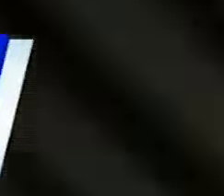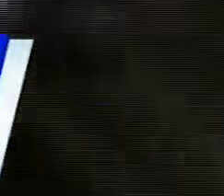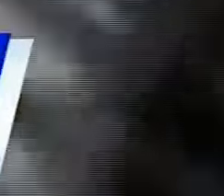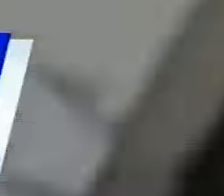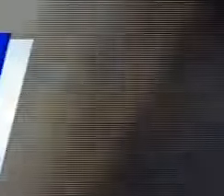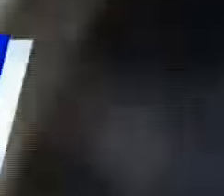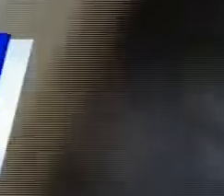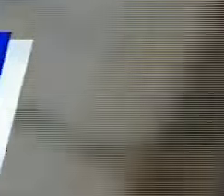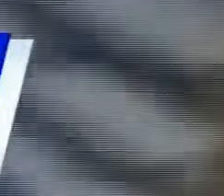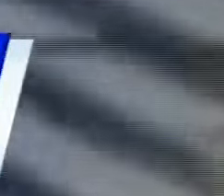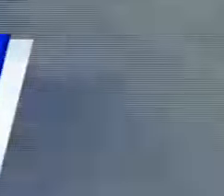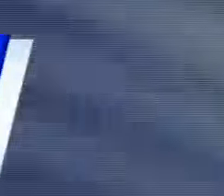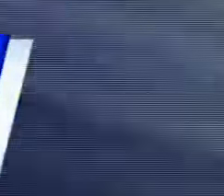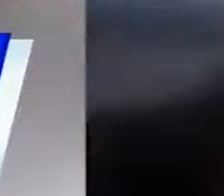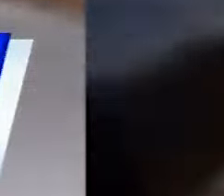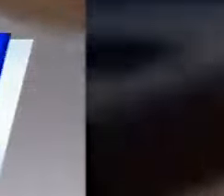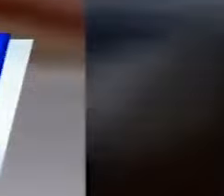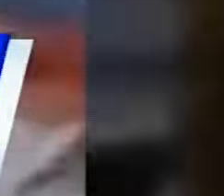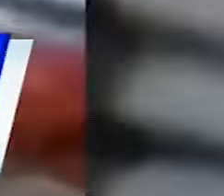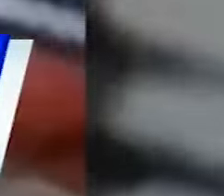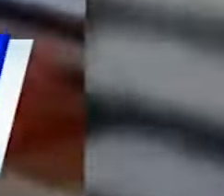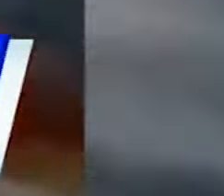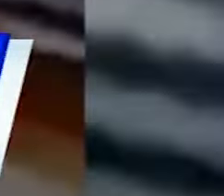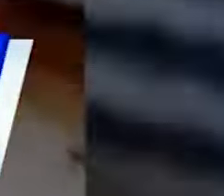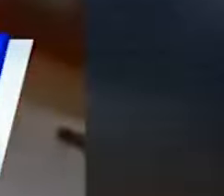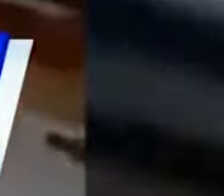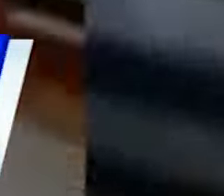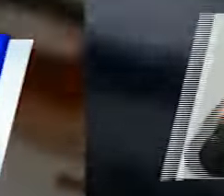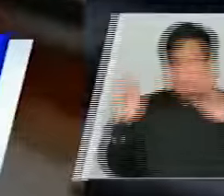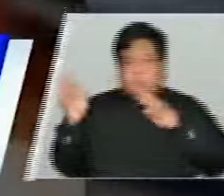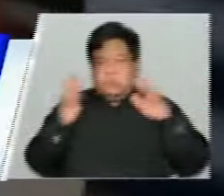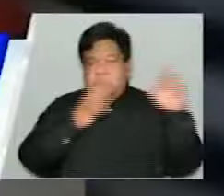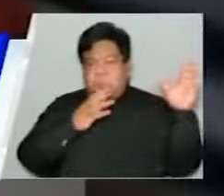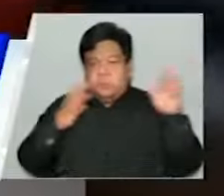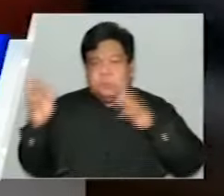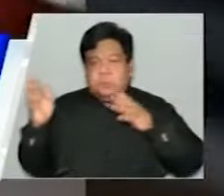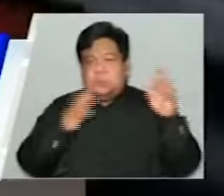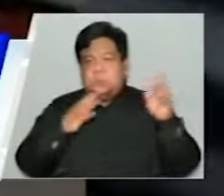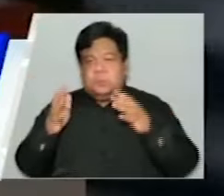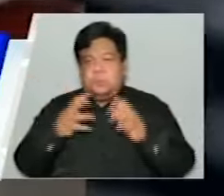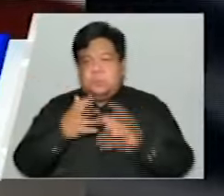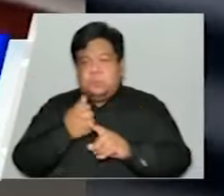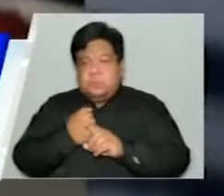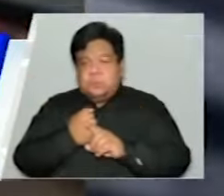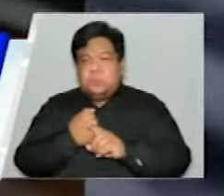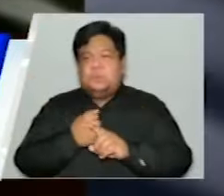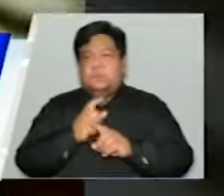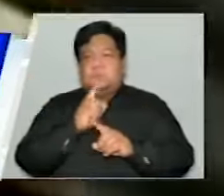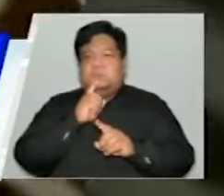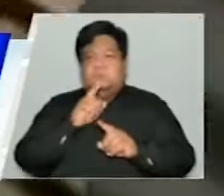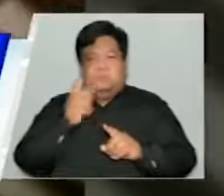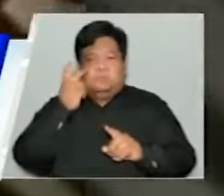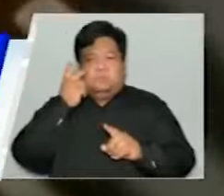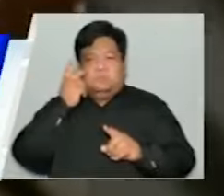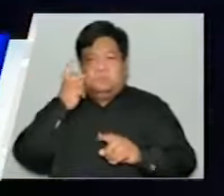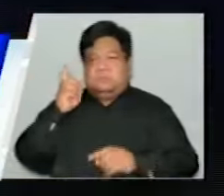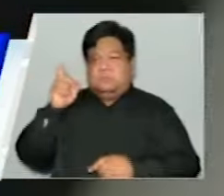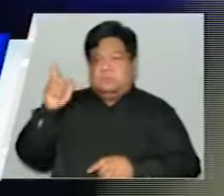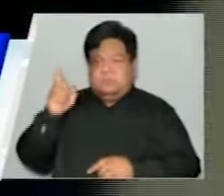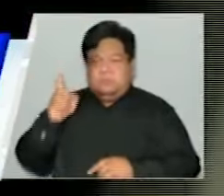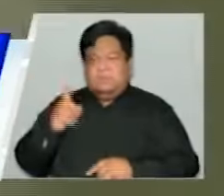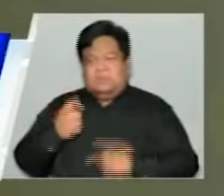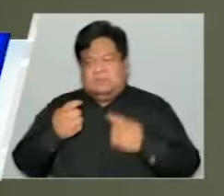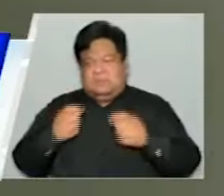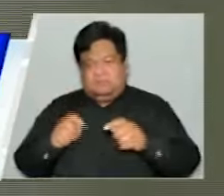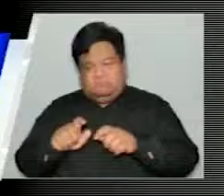Kinalampag ng malakas na hangin ang yerong ito habang sinusubukang itali ng isang lalaki sa Sanchez Mira, Cagayan. Pero